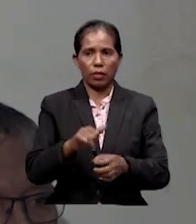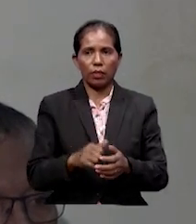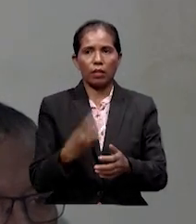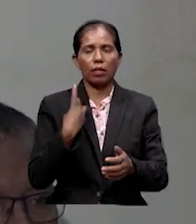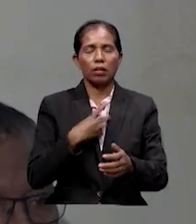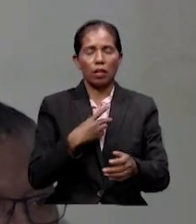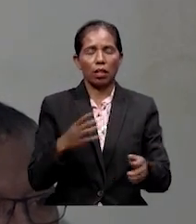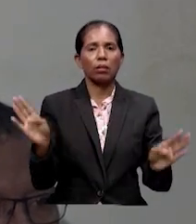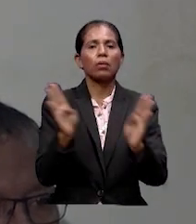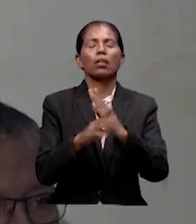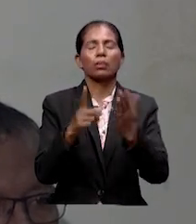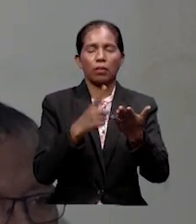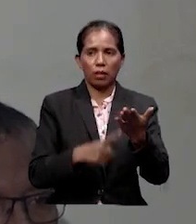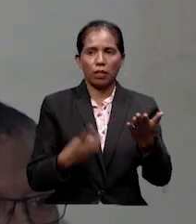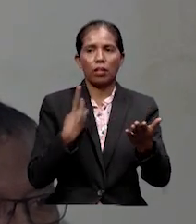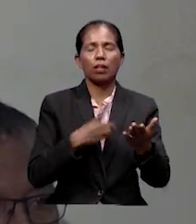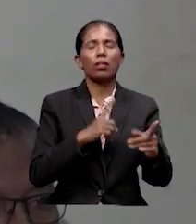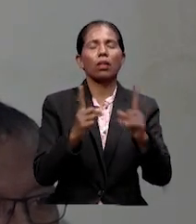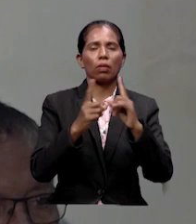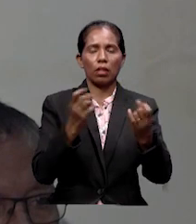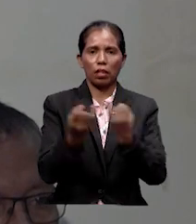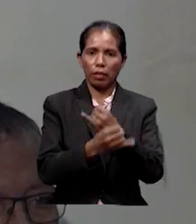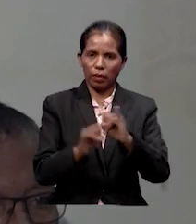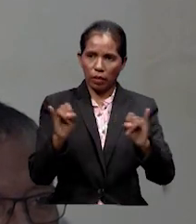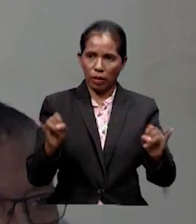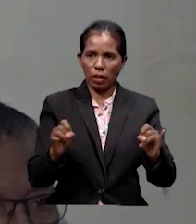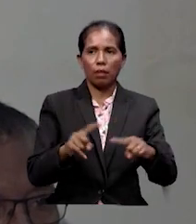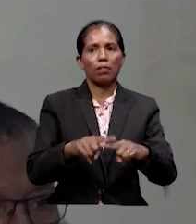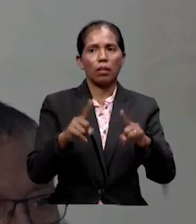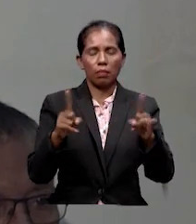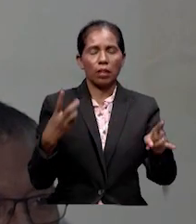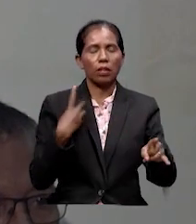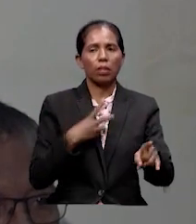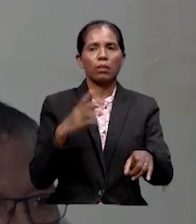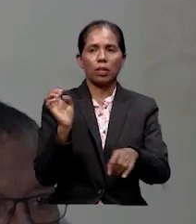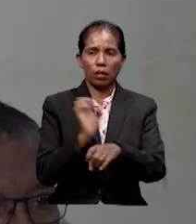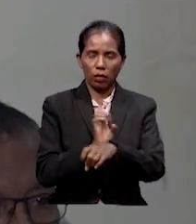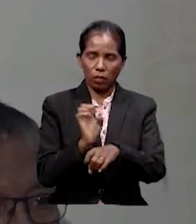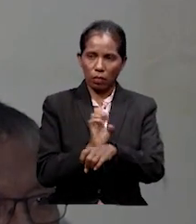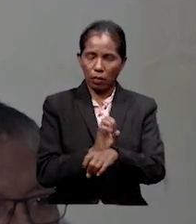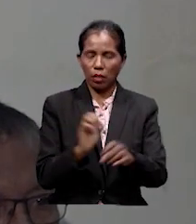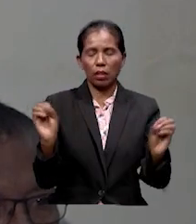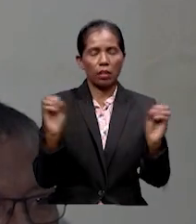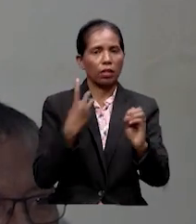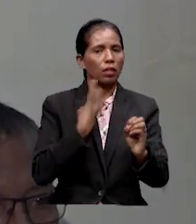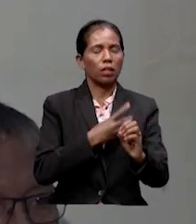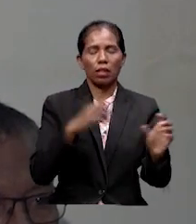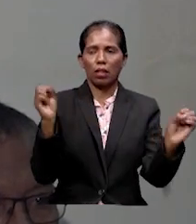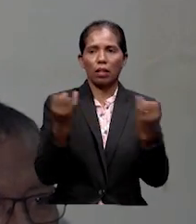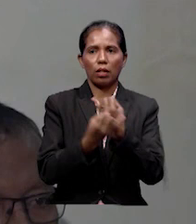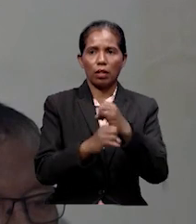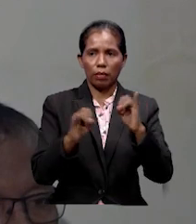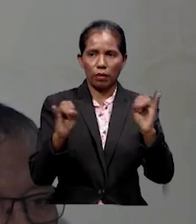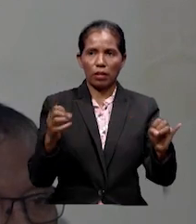saya sana. Kita kuliah ukur rasika, PP jenis ekonomi kita lah ukur rasika. Kita